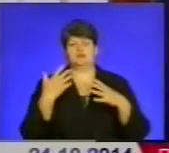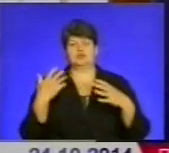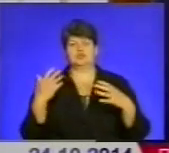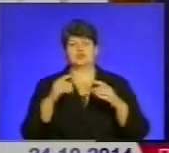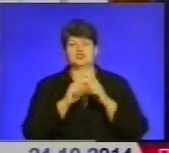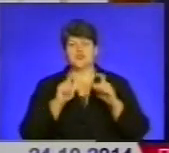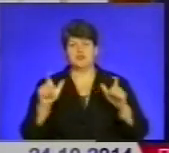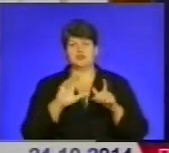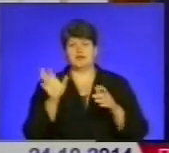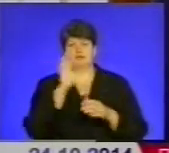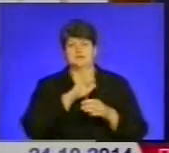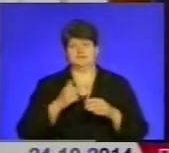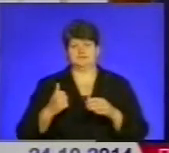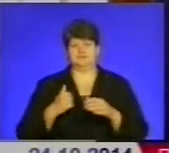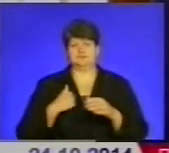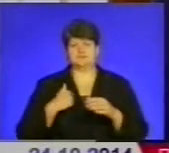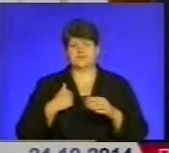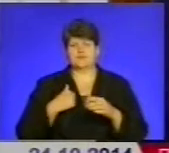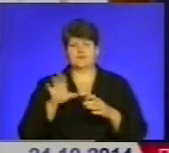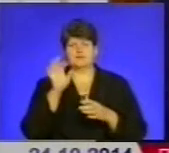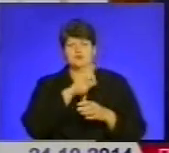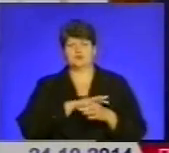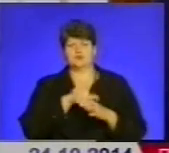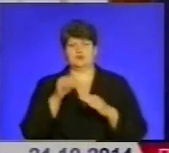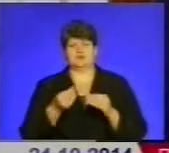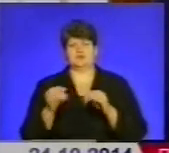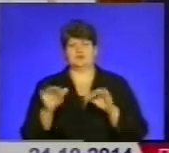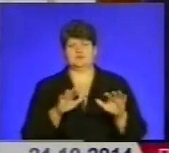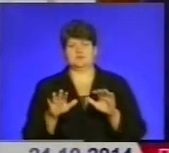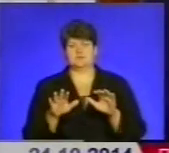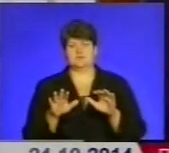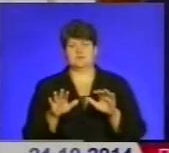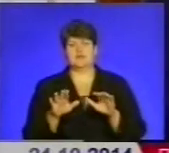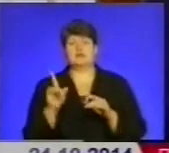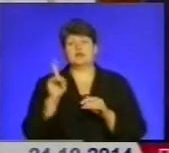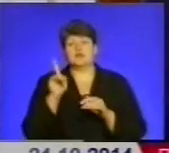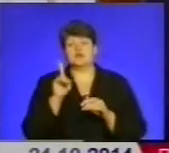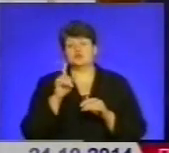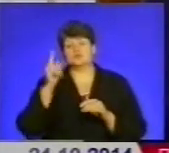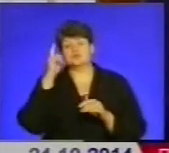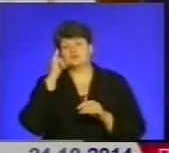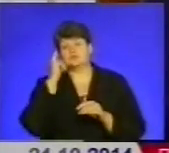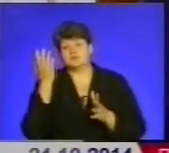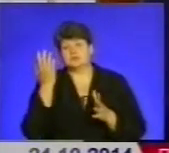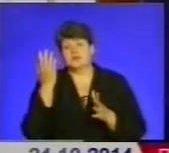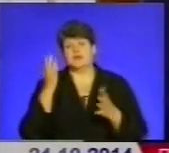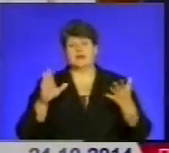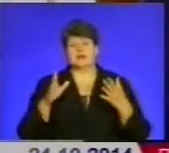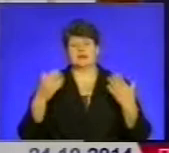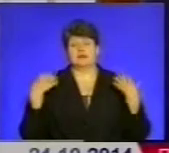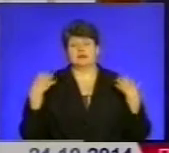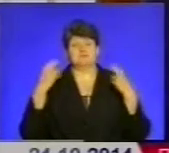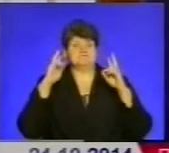вживало достатніх заходів для того, щоб можна було уникнути цієї трагедії. На що розраховував генералітет української